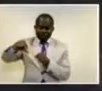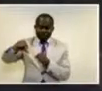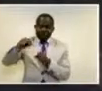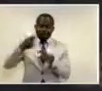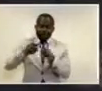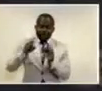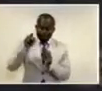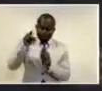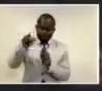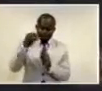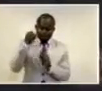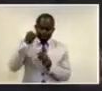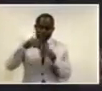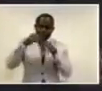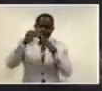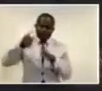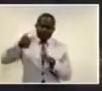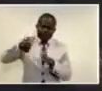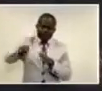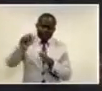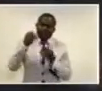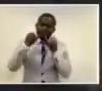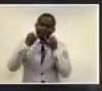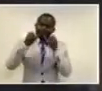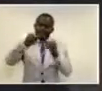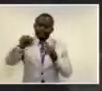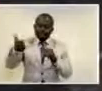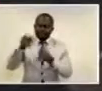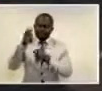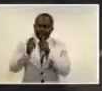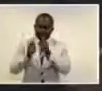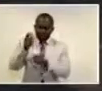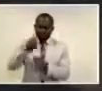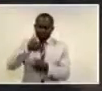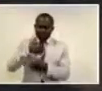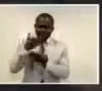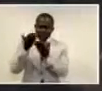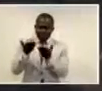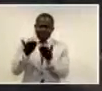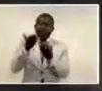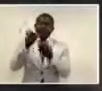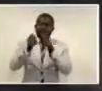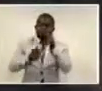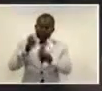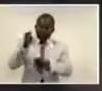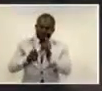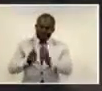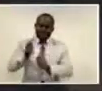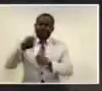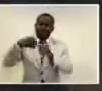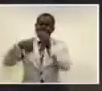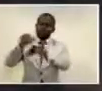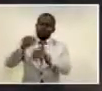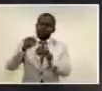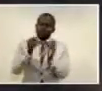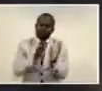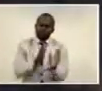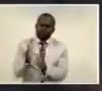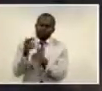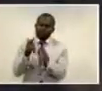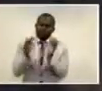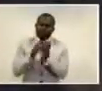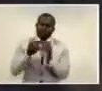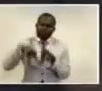ari wowe niba uri umuyobozi wabo ubwire nabo amata murayafite amata afite isoko amata akwiriye gutunganywa amata ndetse